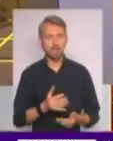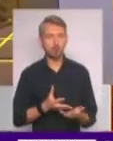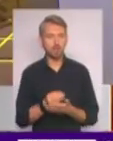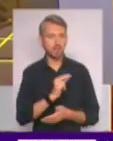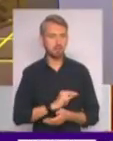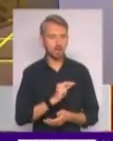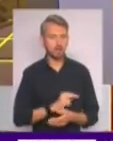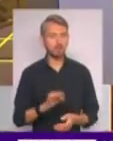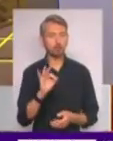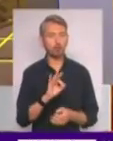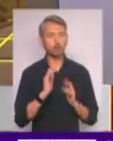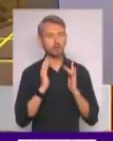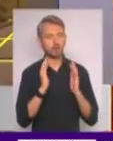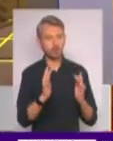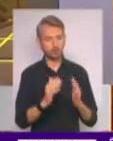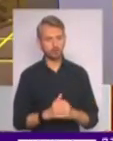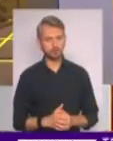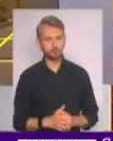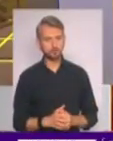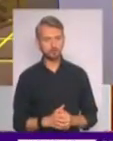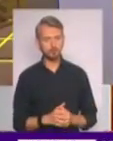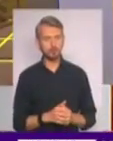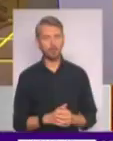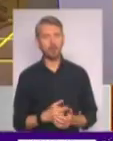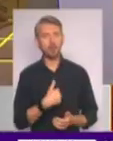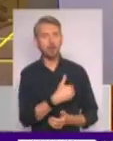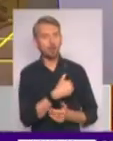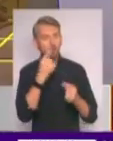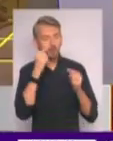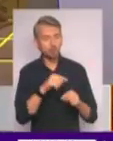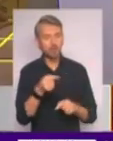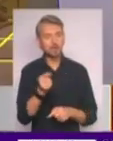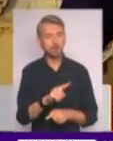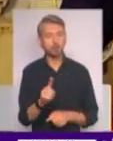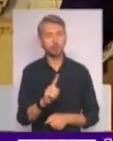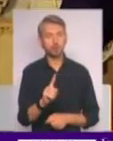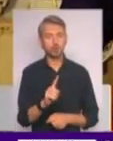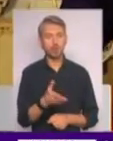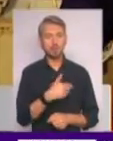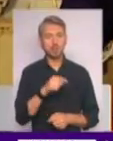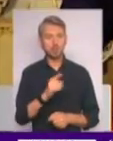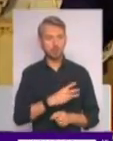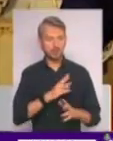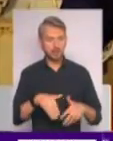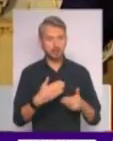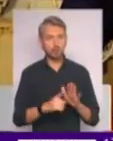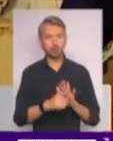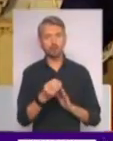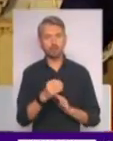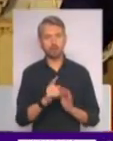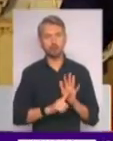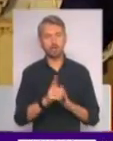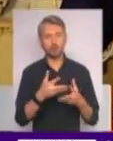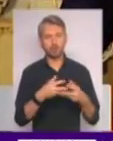Відносно скверу, я перепрошую, я хотів би заакцентуватися на тому, що Ми цю ініціативу розпочали ще з початку